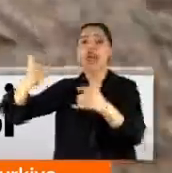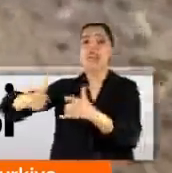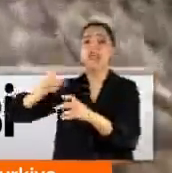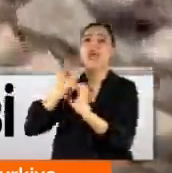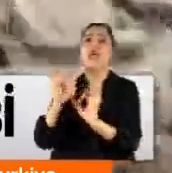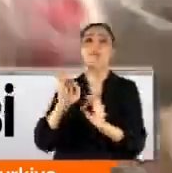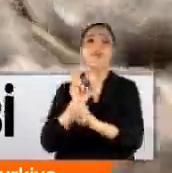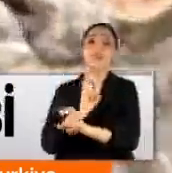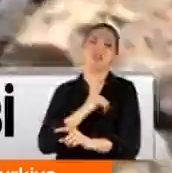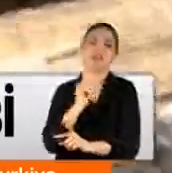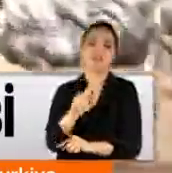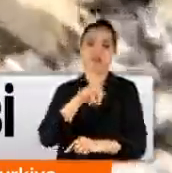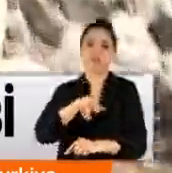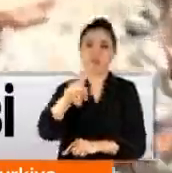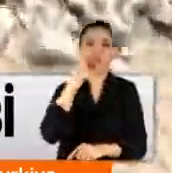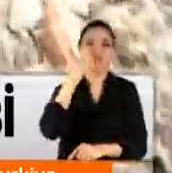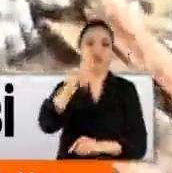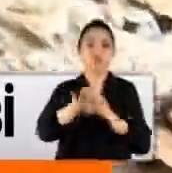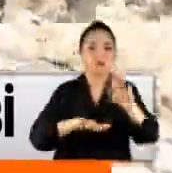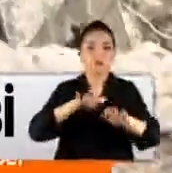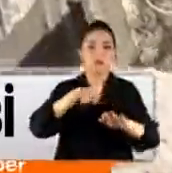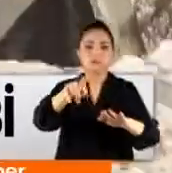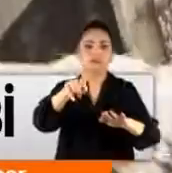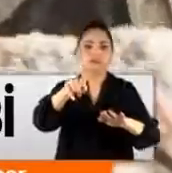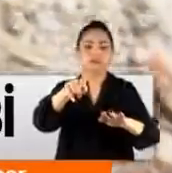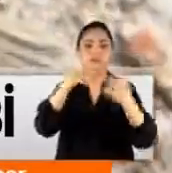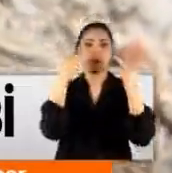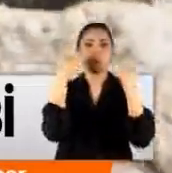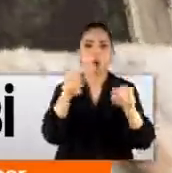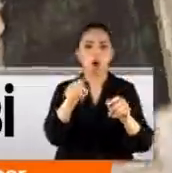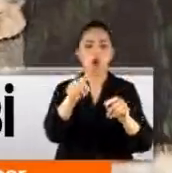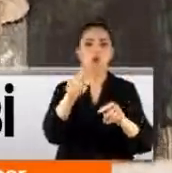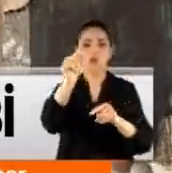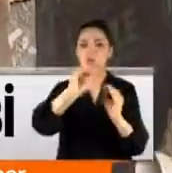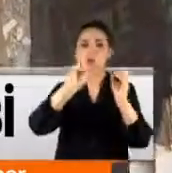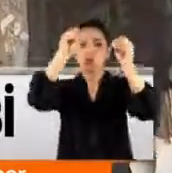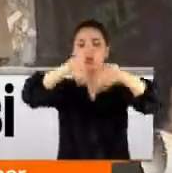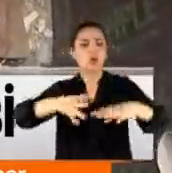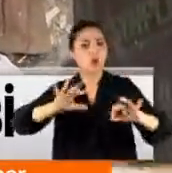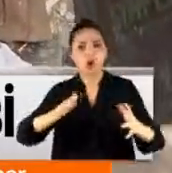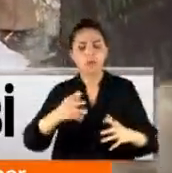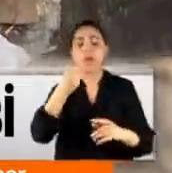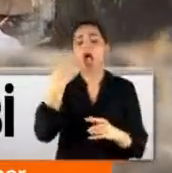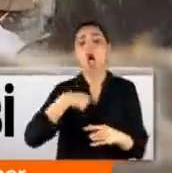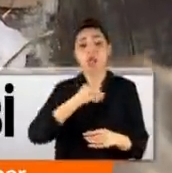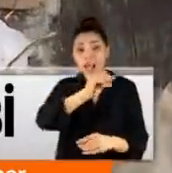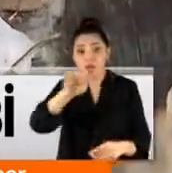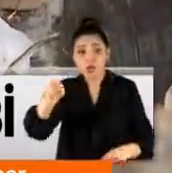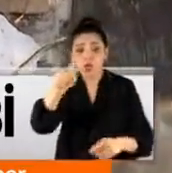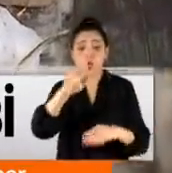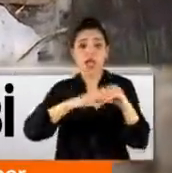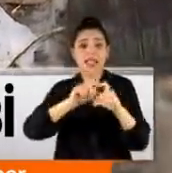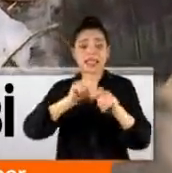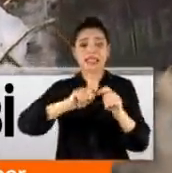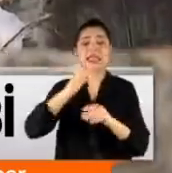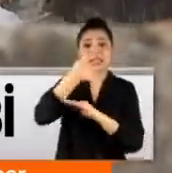var. Yürüdünüz ve bastığınız nokta burası işte. Buradan düşebilir. Özellikle çocuklar böyle bir inşaata